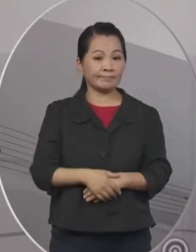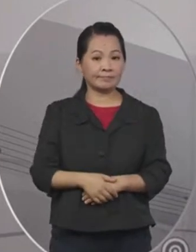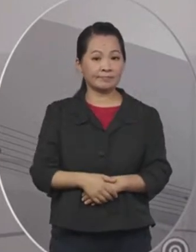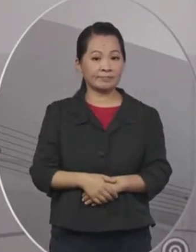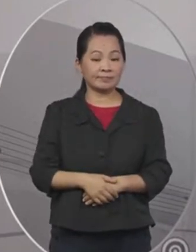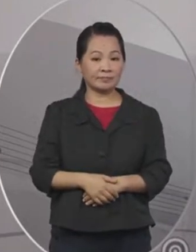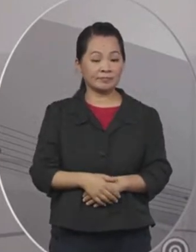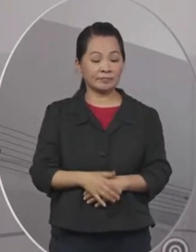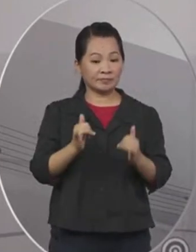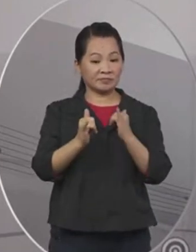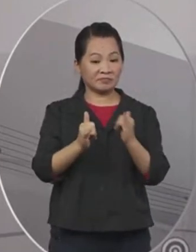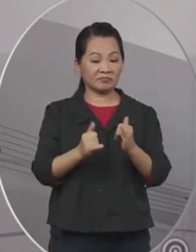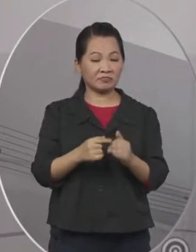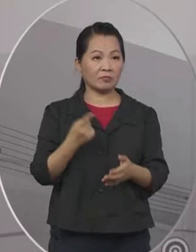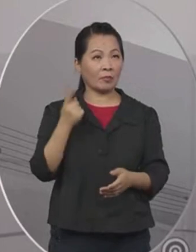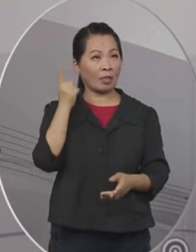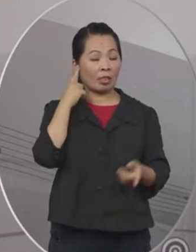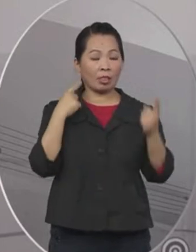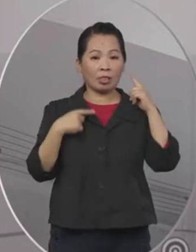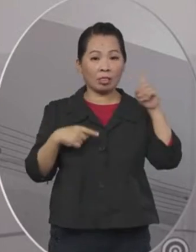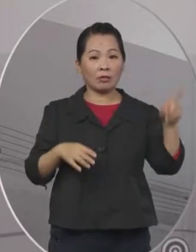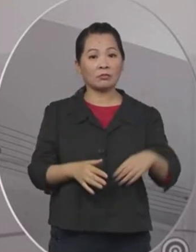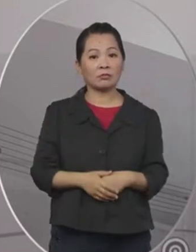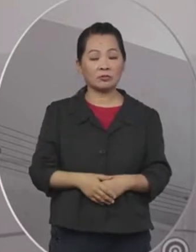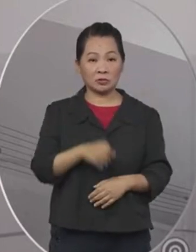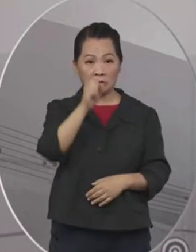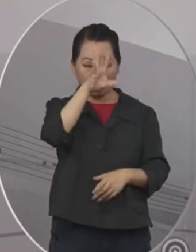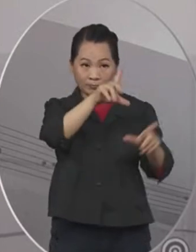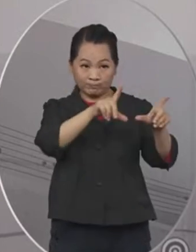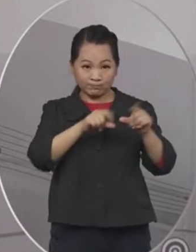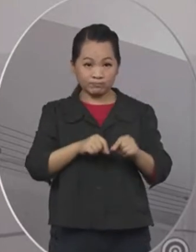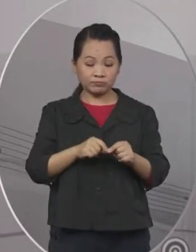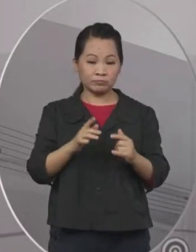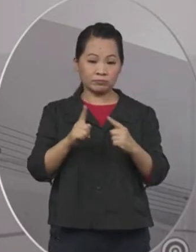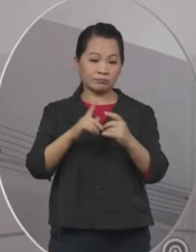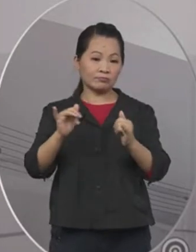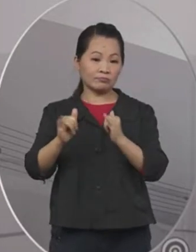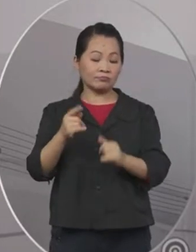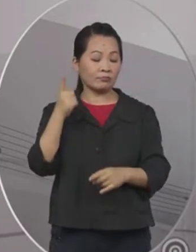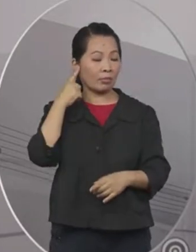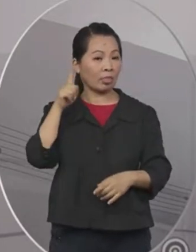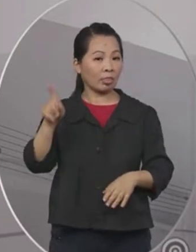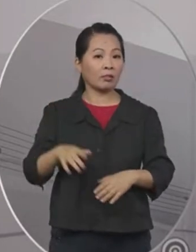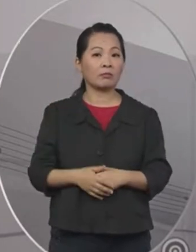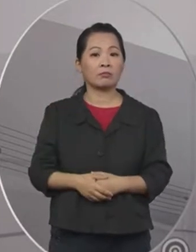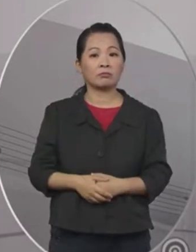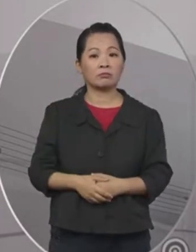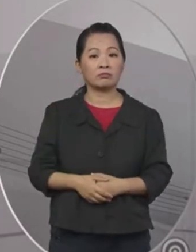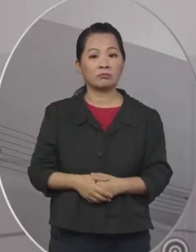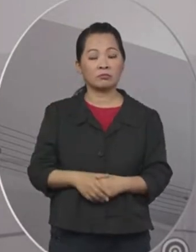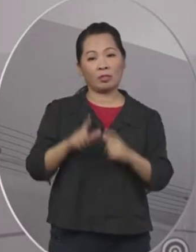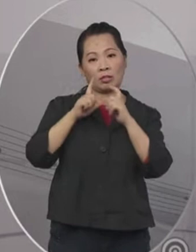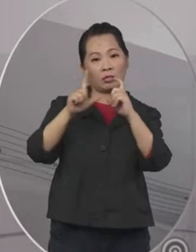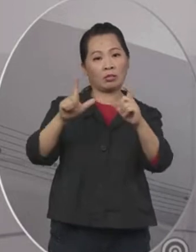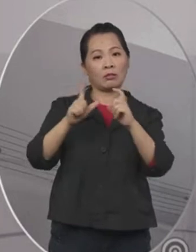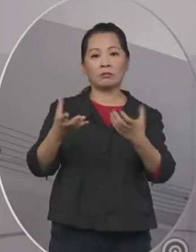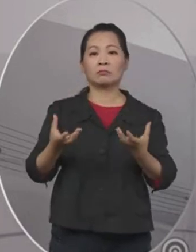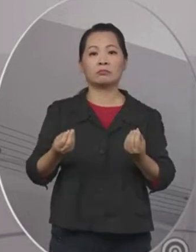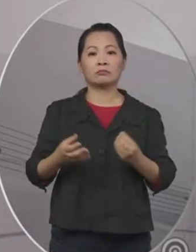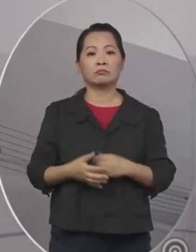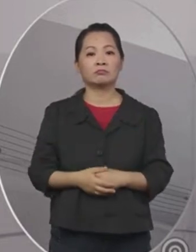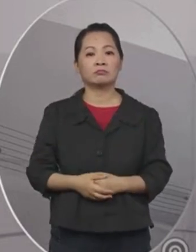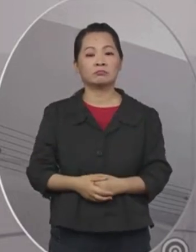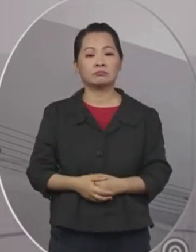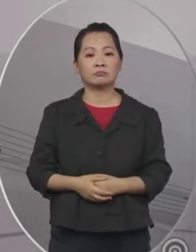民意如粪土，只有党意没有民意，完全没有做出任何的回应。因